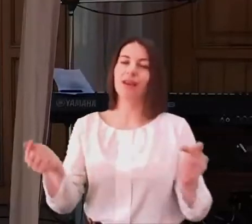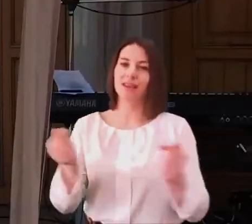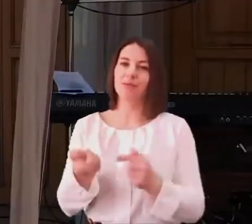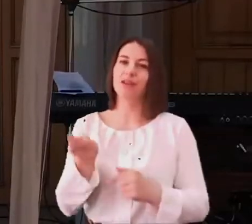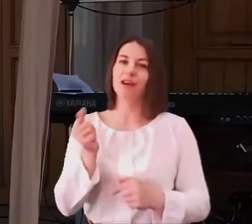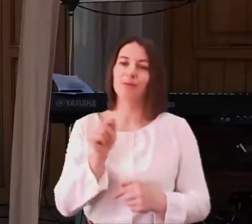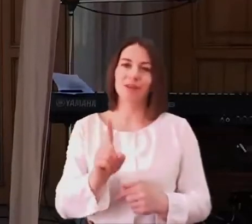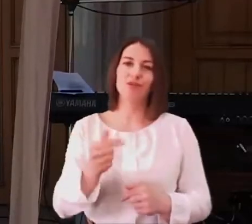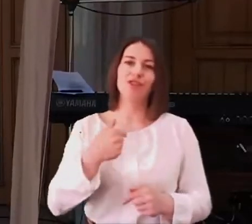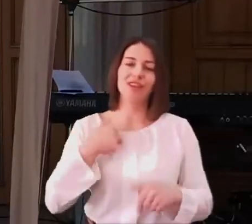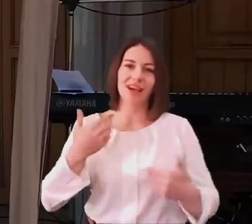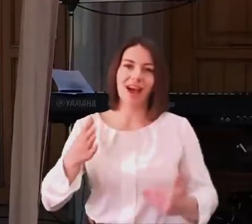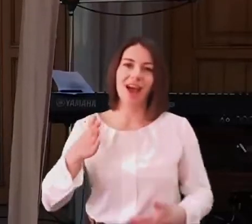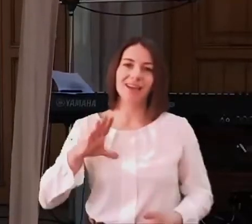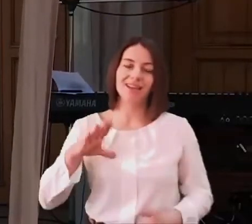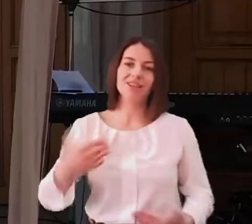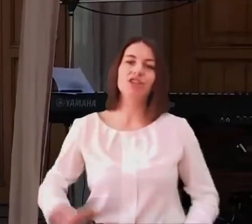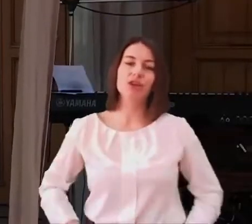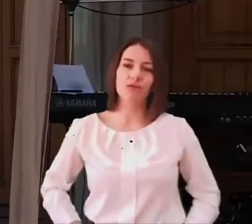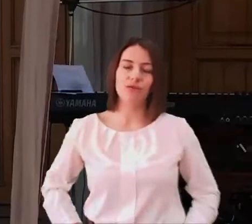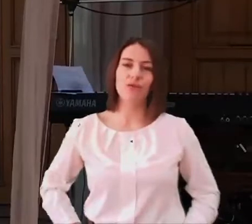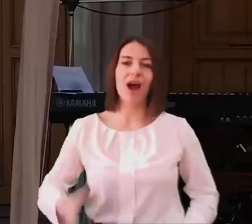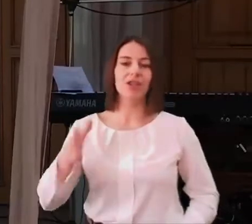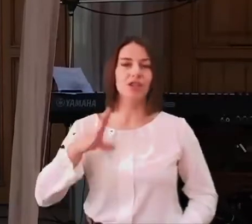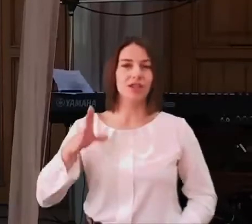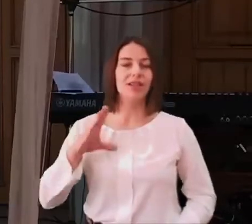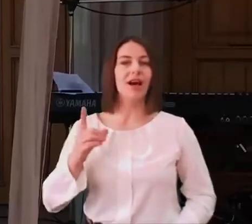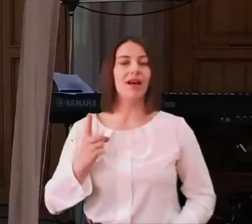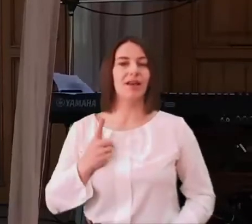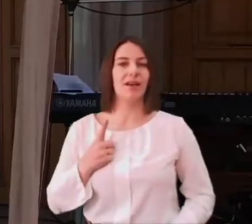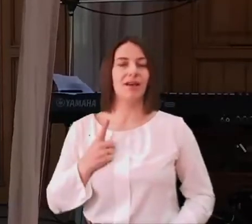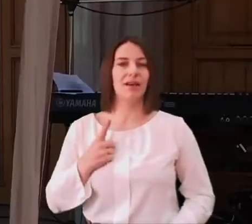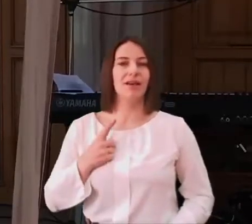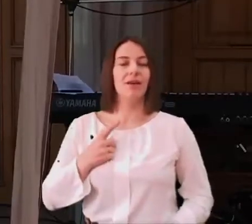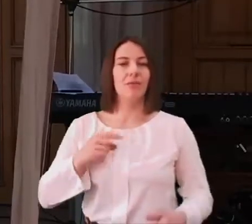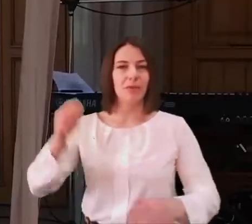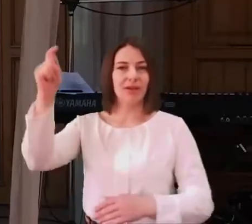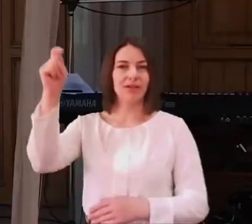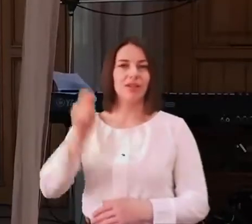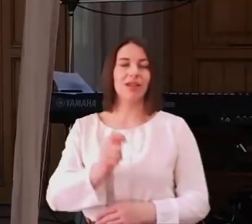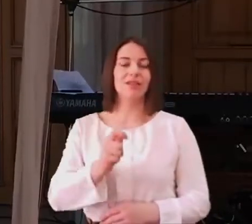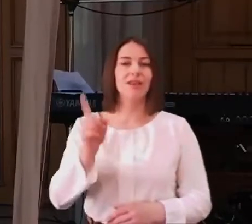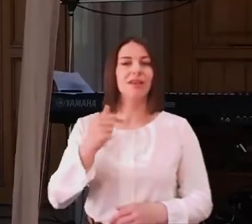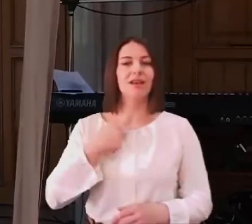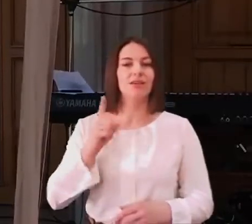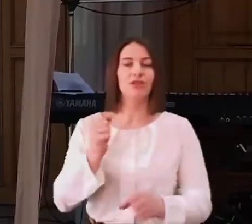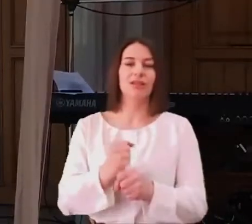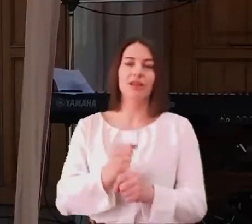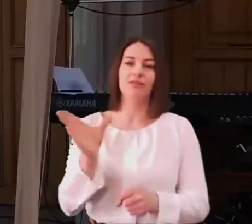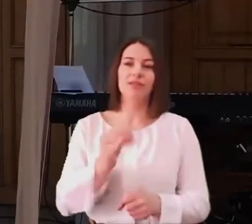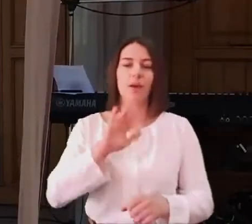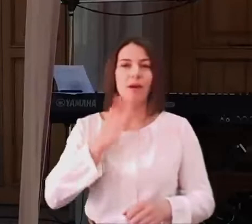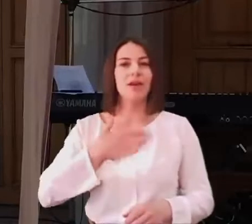я живу в ожидании пришествия. Я что-то делаю. Все мои мысли, они основаны на... Я представляю